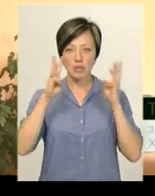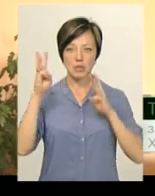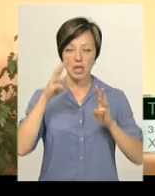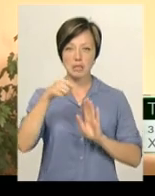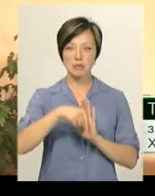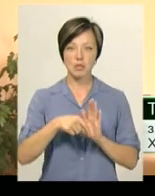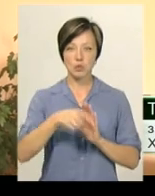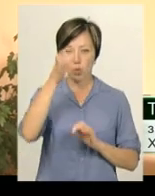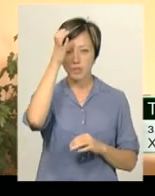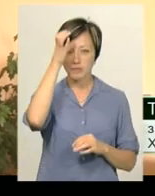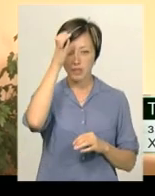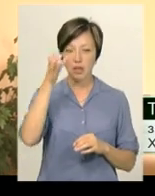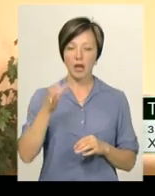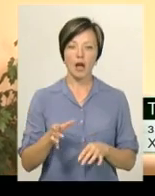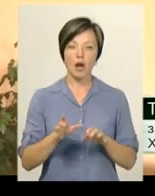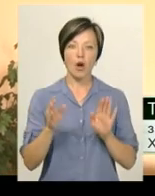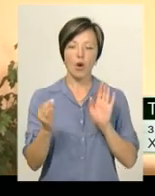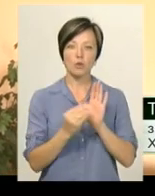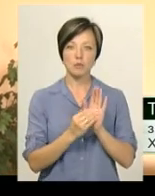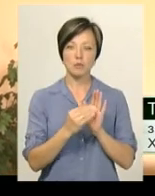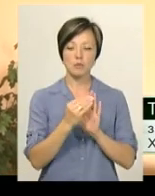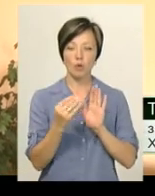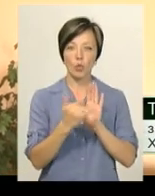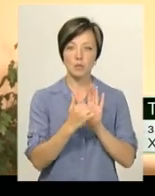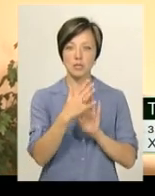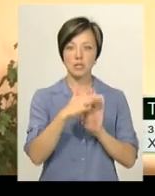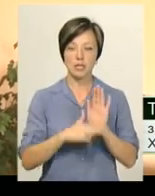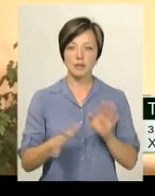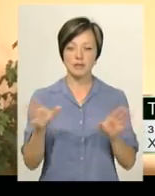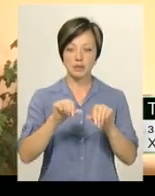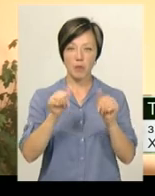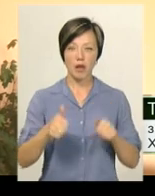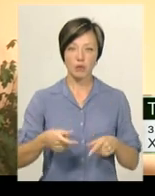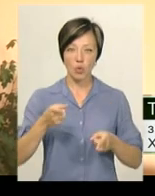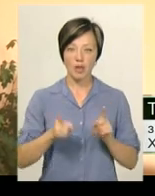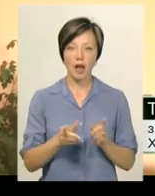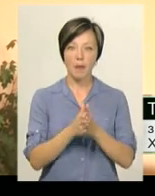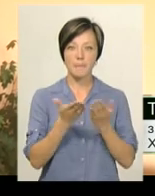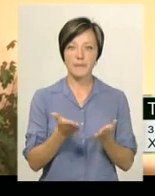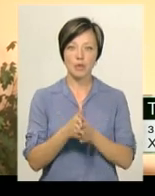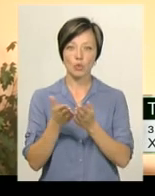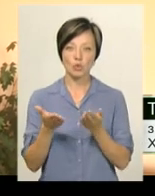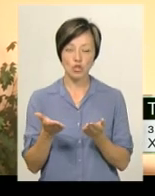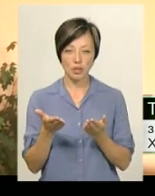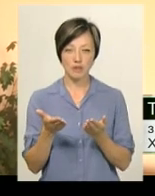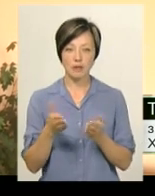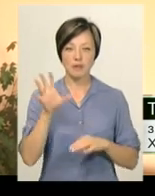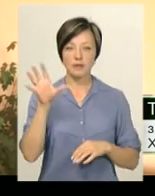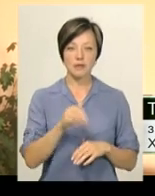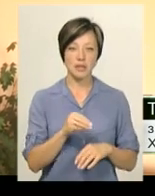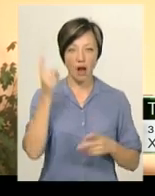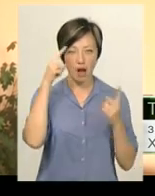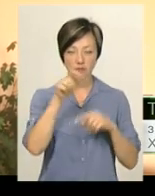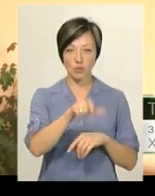освіти розміщені усі макети оригінальних підручників усіх